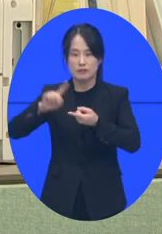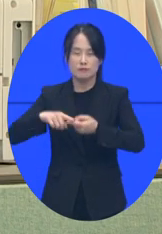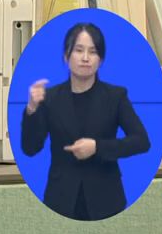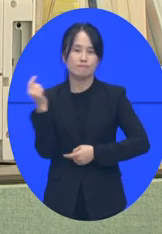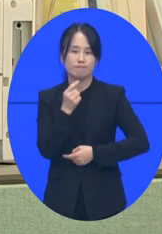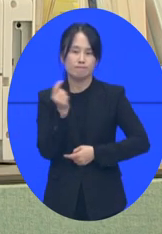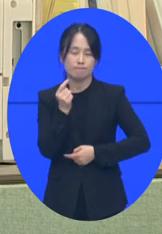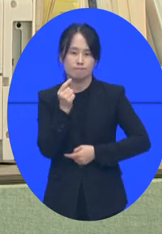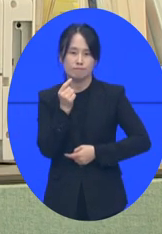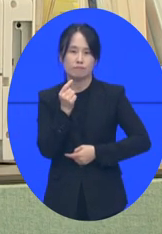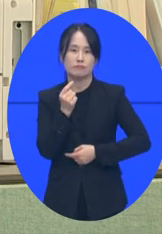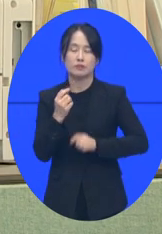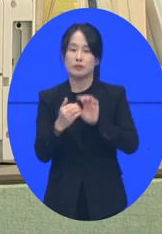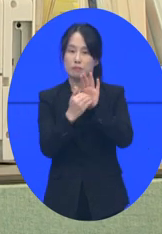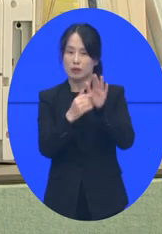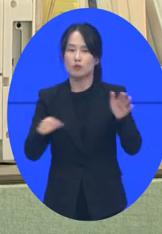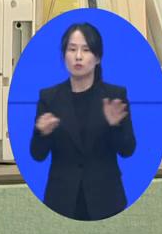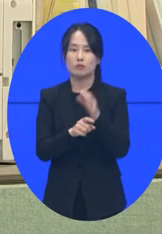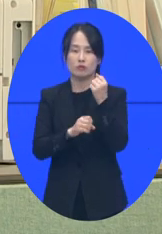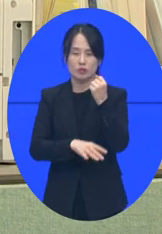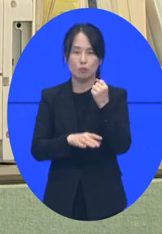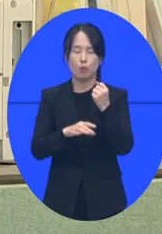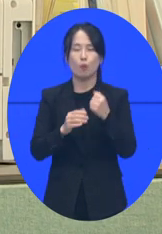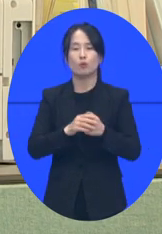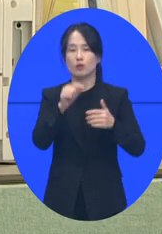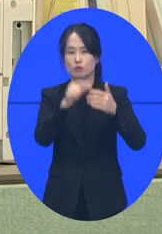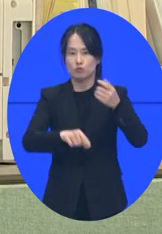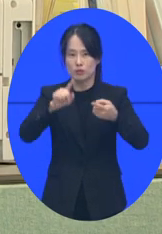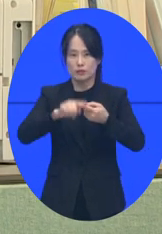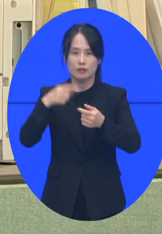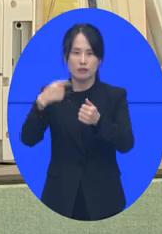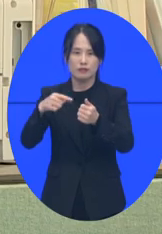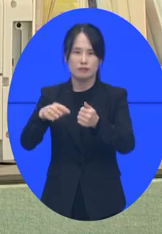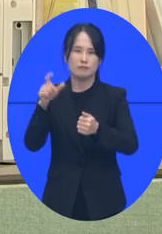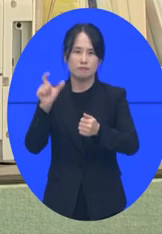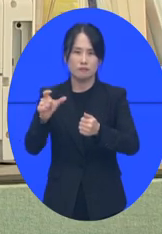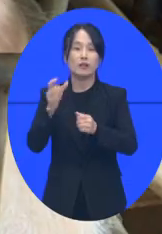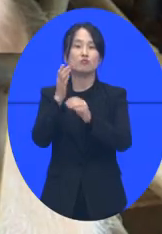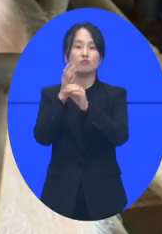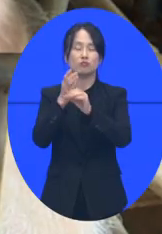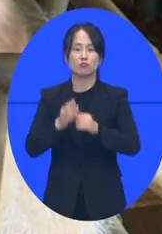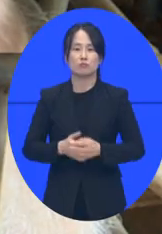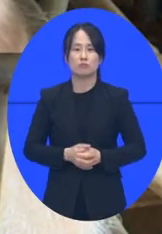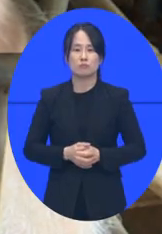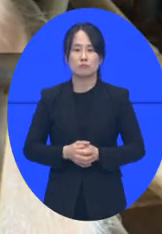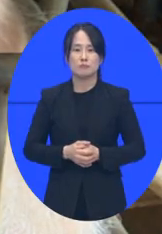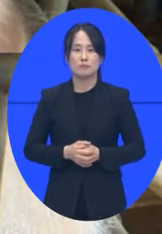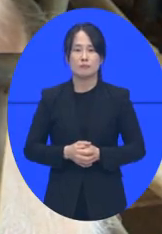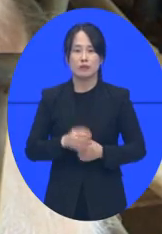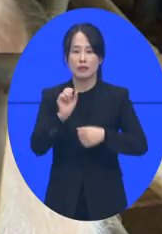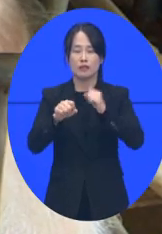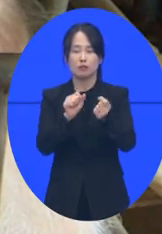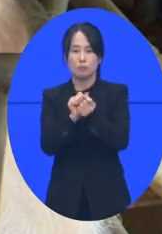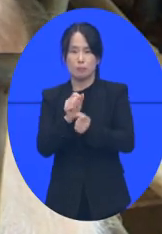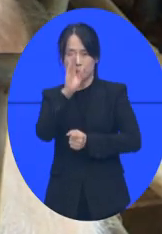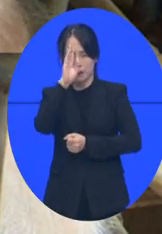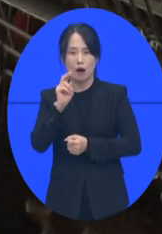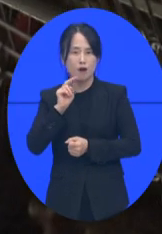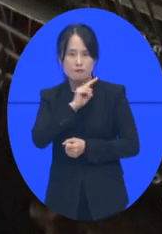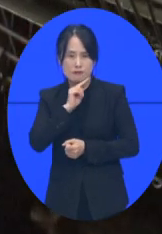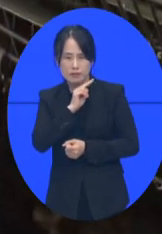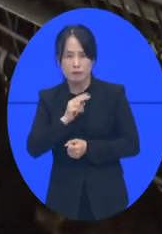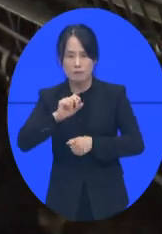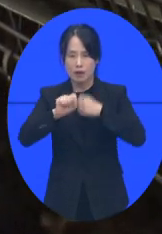철저하게 할 수 있도록 어 기본 방역 규칙에 대한 교육을 강화하고 있습니다 경기도는 가축 전염병이 의심되는